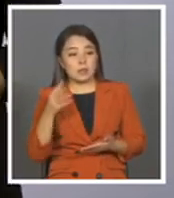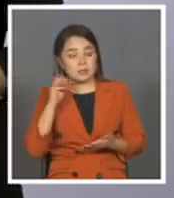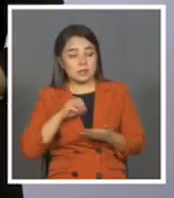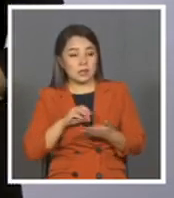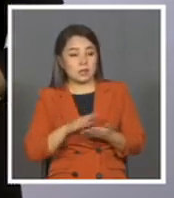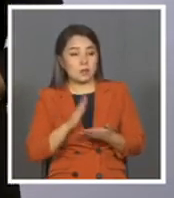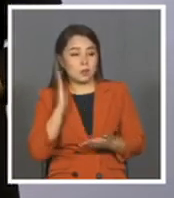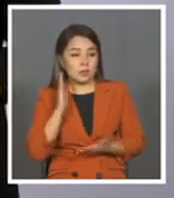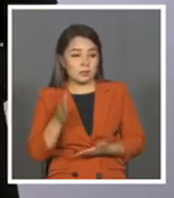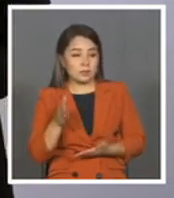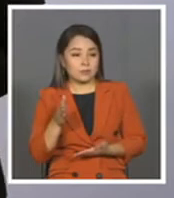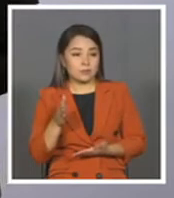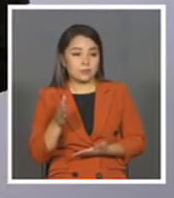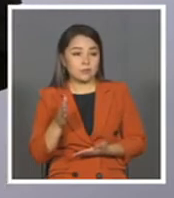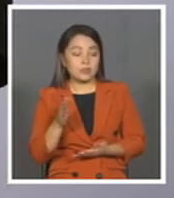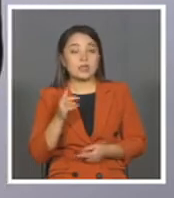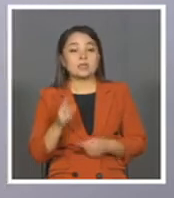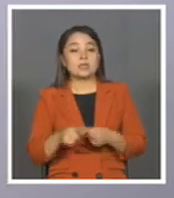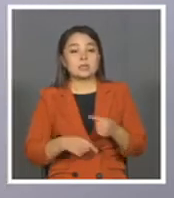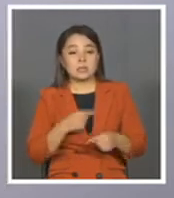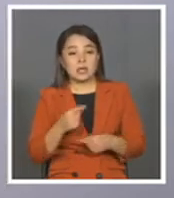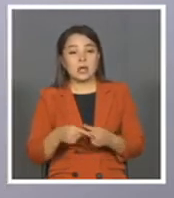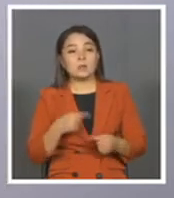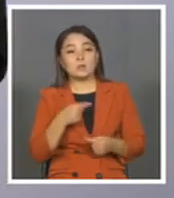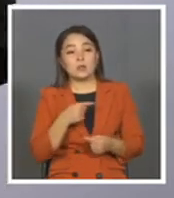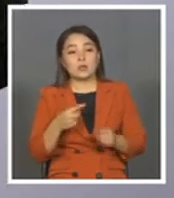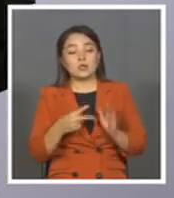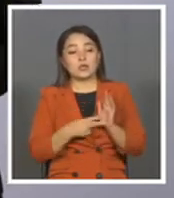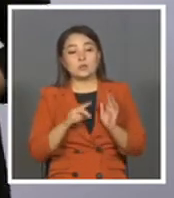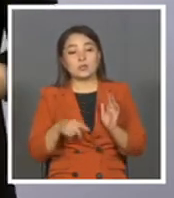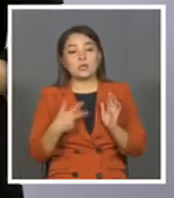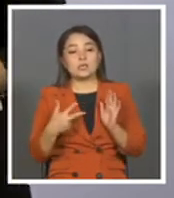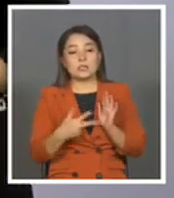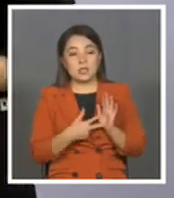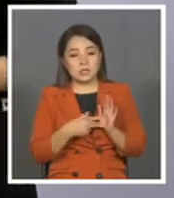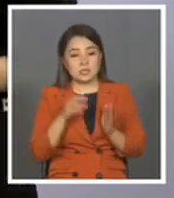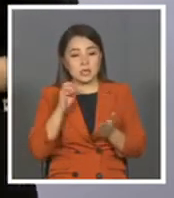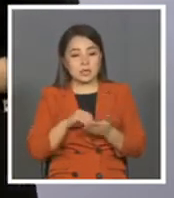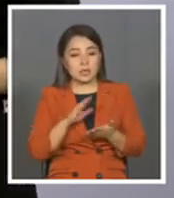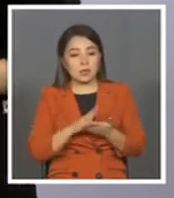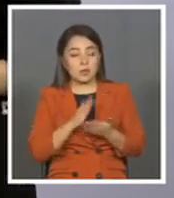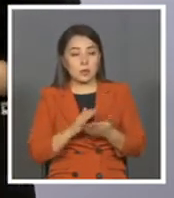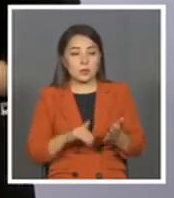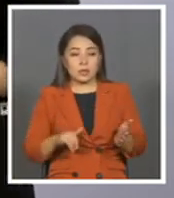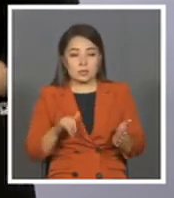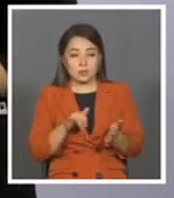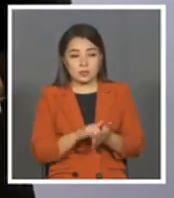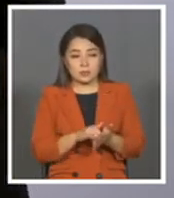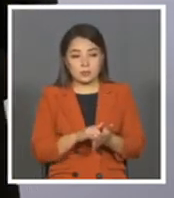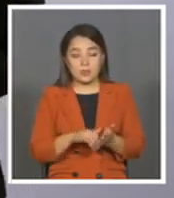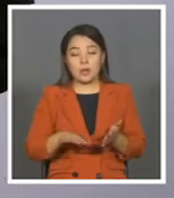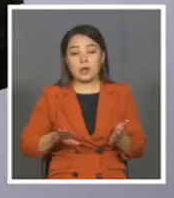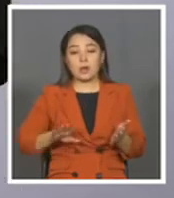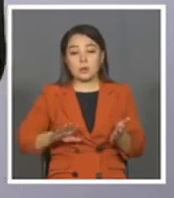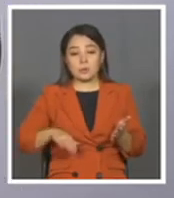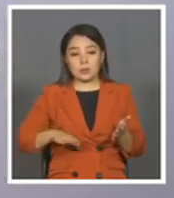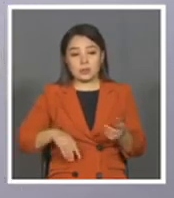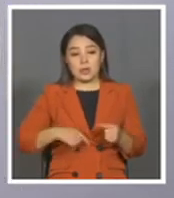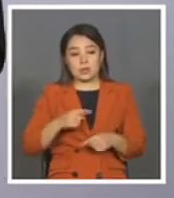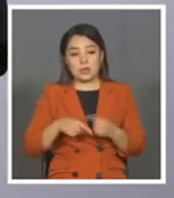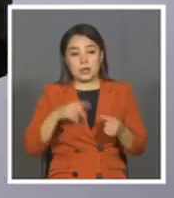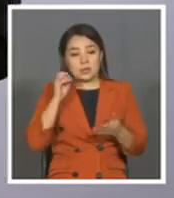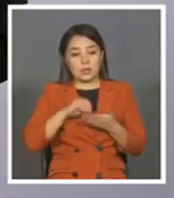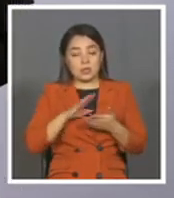болады. Одан кейін минус 7 бүтін 10-8 сан орналастырамыз. Және де келесі